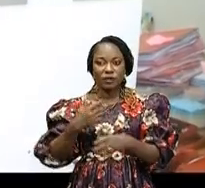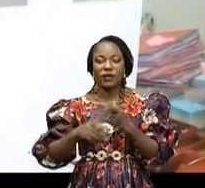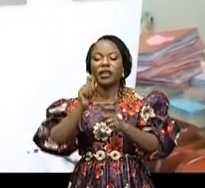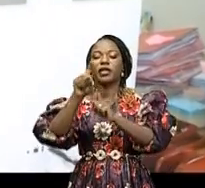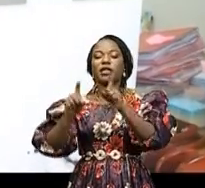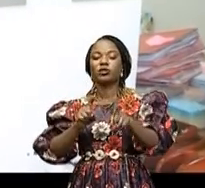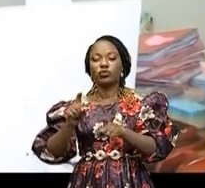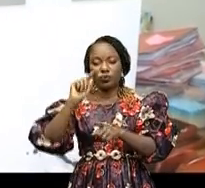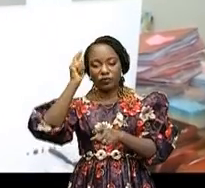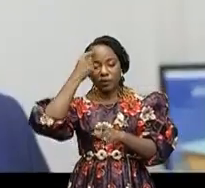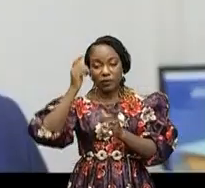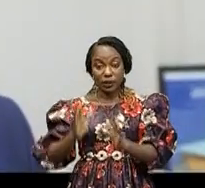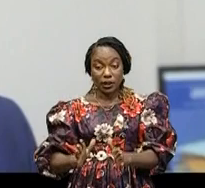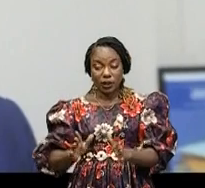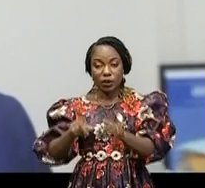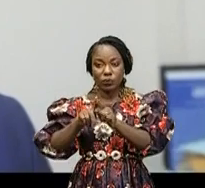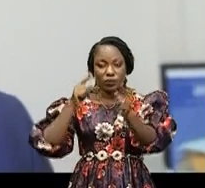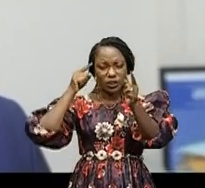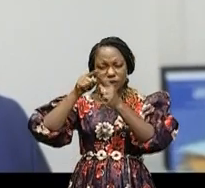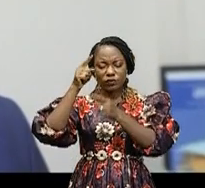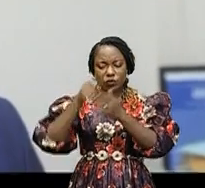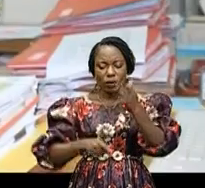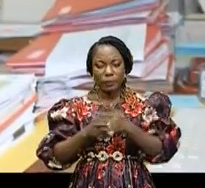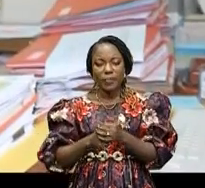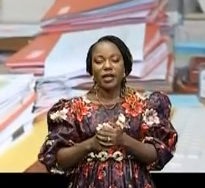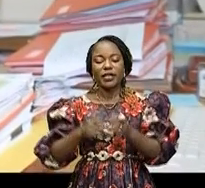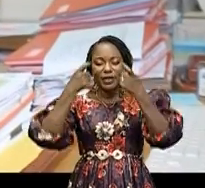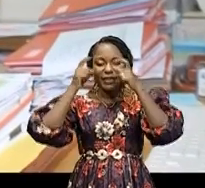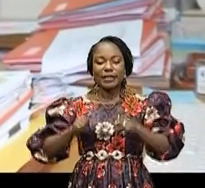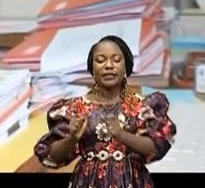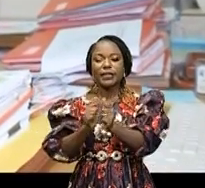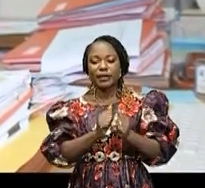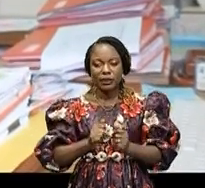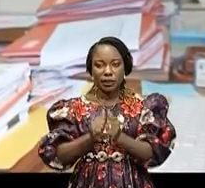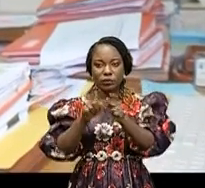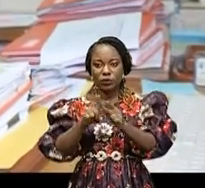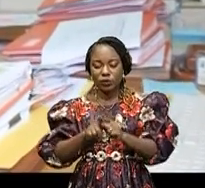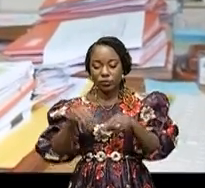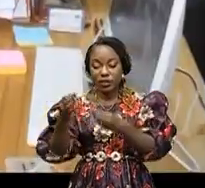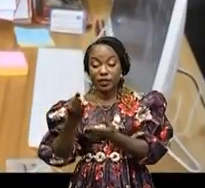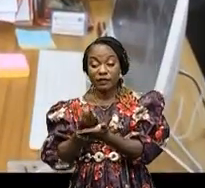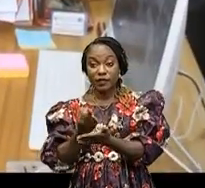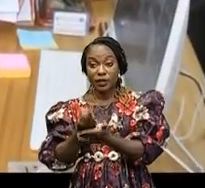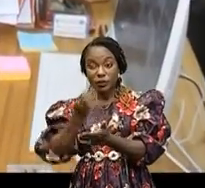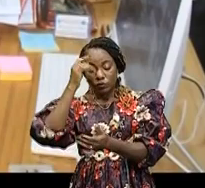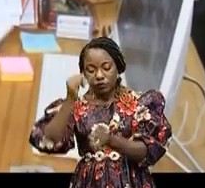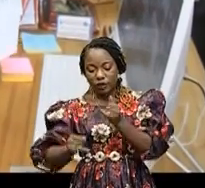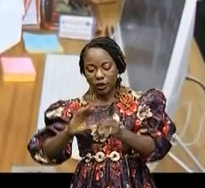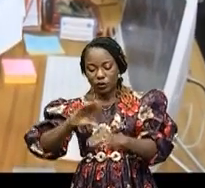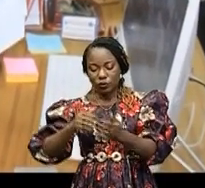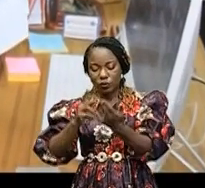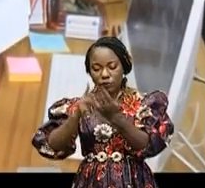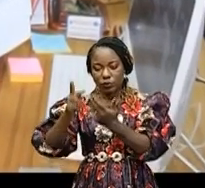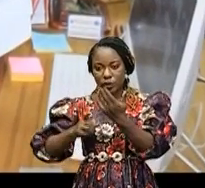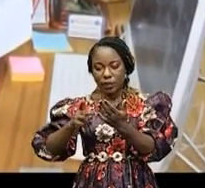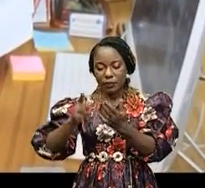question gouvernementale. L'objectif étant de décider des ressources allouées à cette action d'envergure et de leur programmation dans